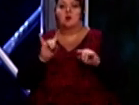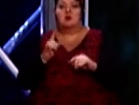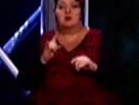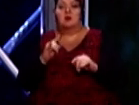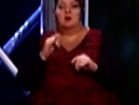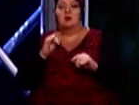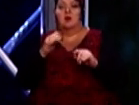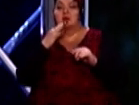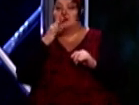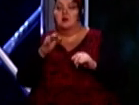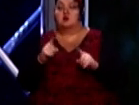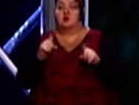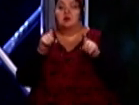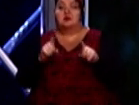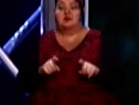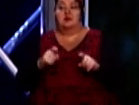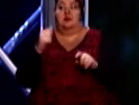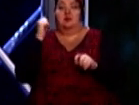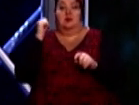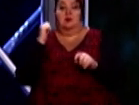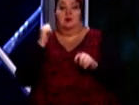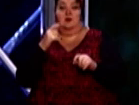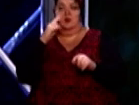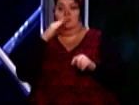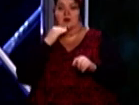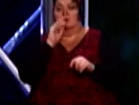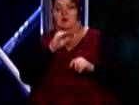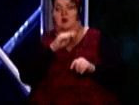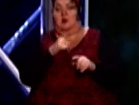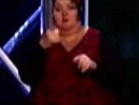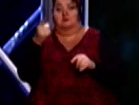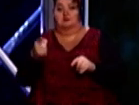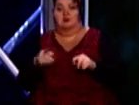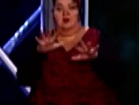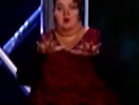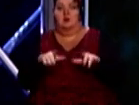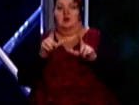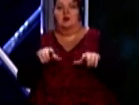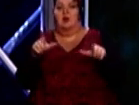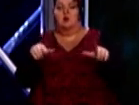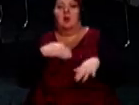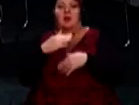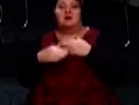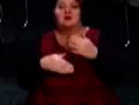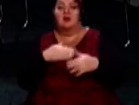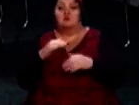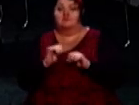чому не можна паркуватися на місцях для людей з інвалідністю. Щоб дитина вже просто автоматично